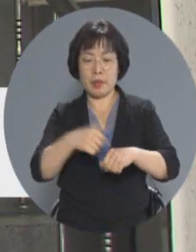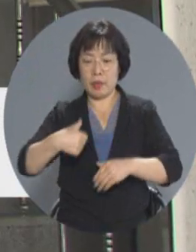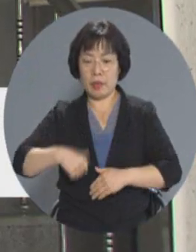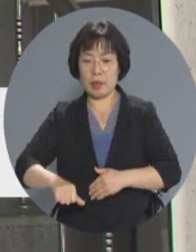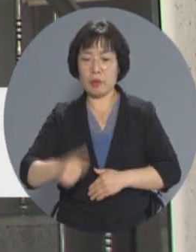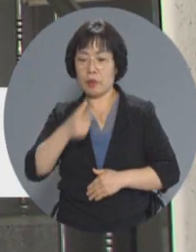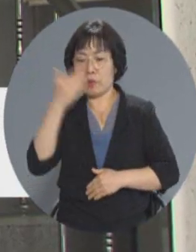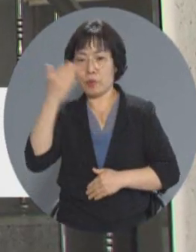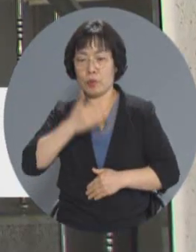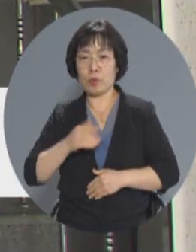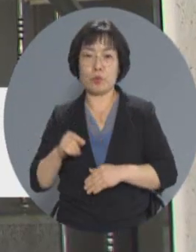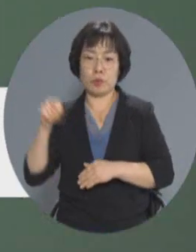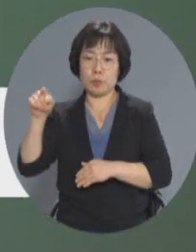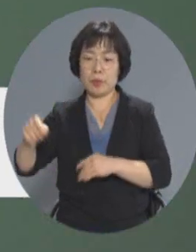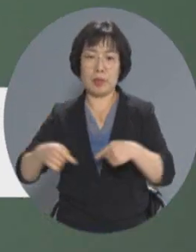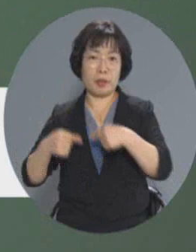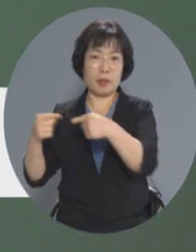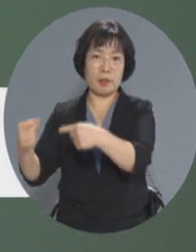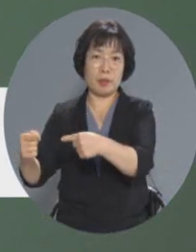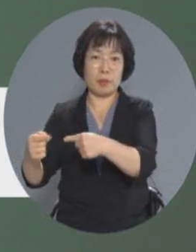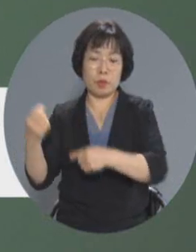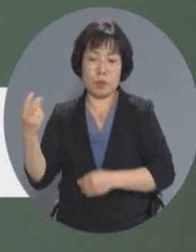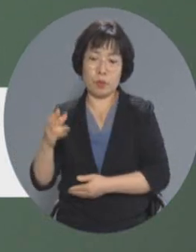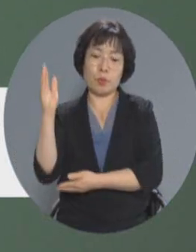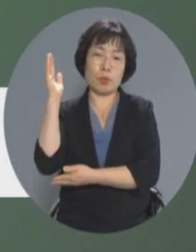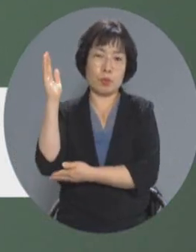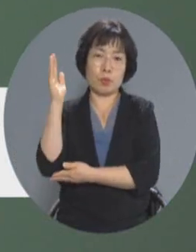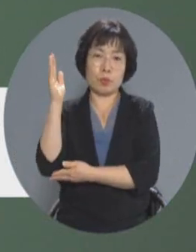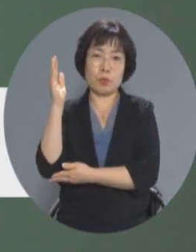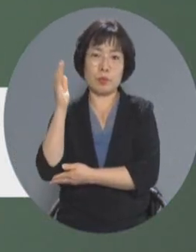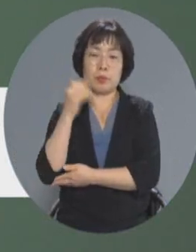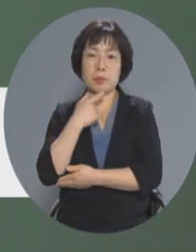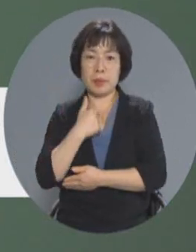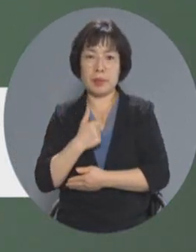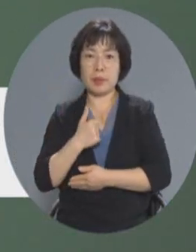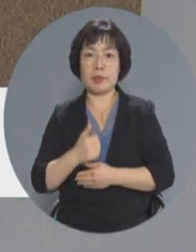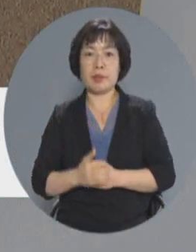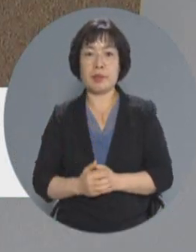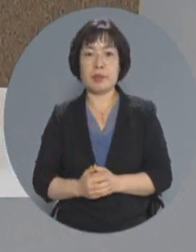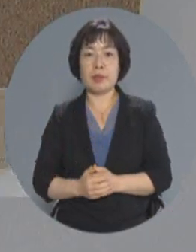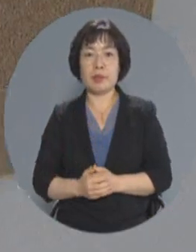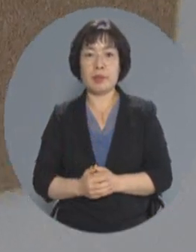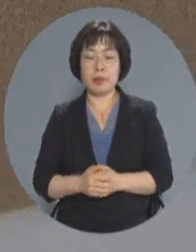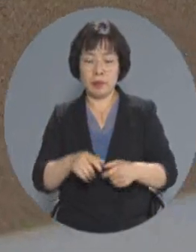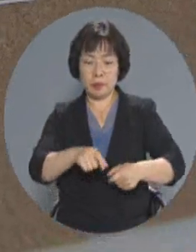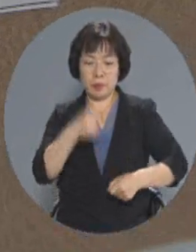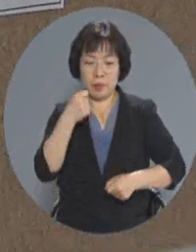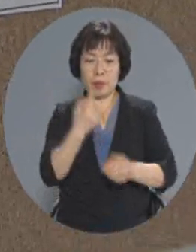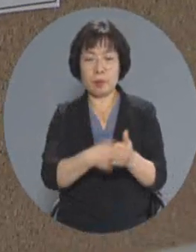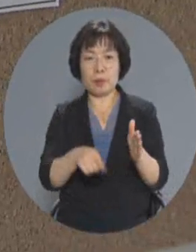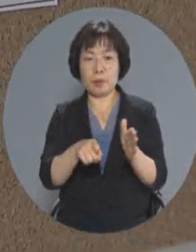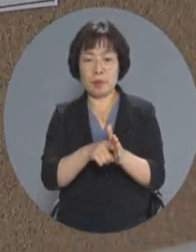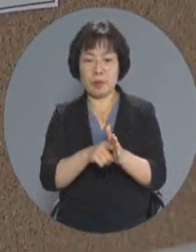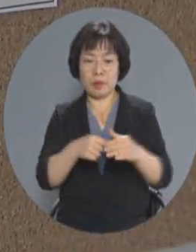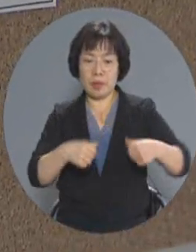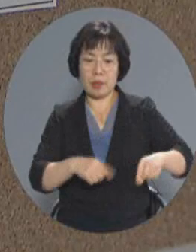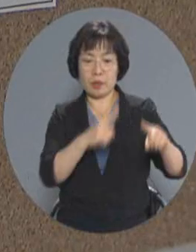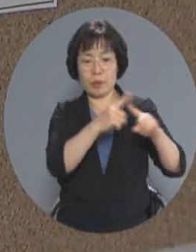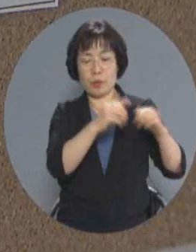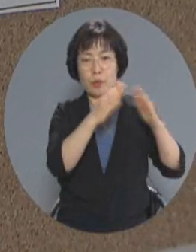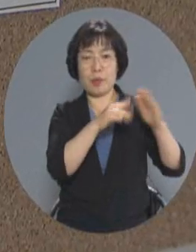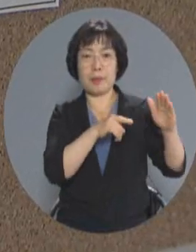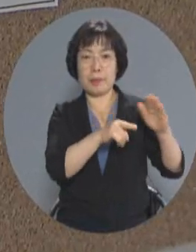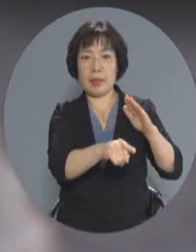목사가 여수 은파교회에 출석해 있거나 심지어 설교까지 한다는 겁니다. 사실을 확인하기 위해 아들 목사의 교회를